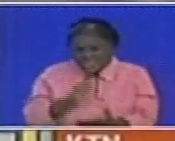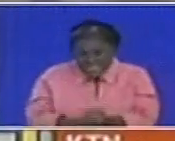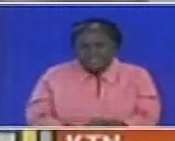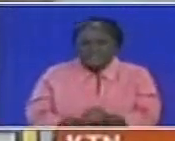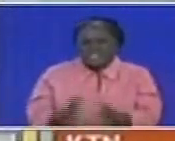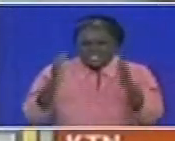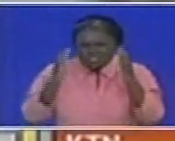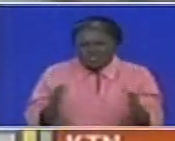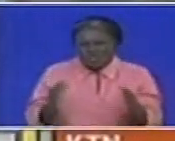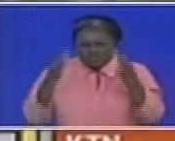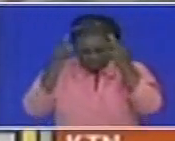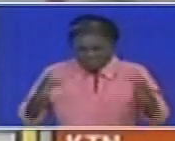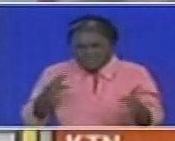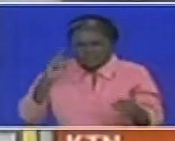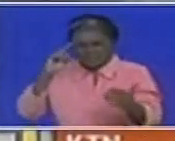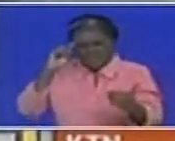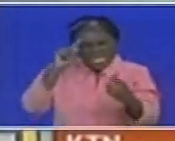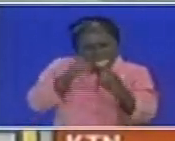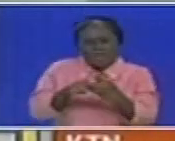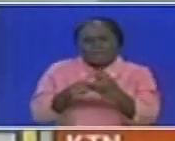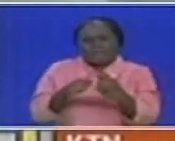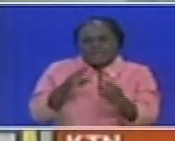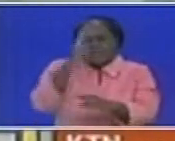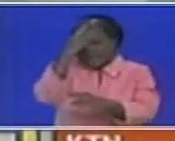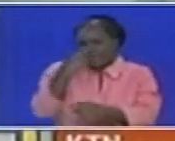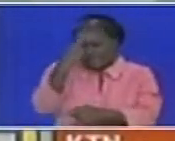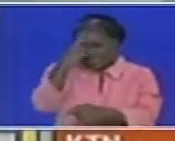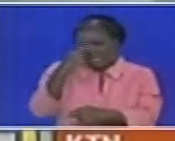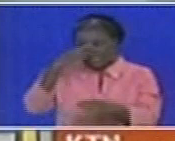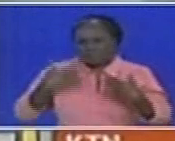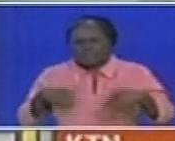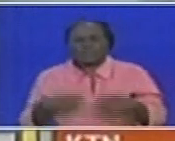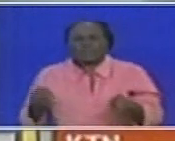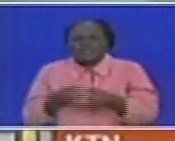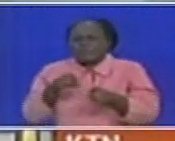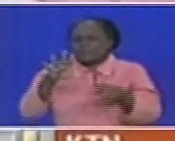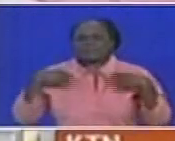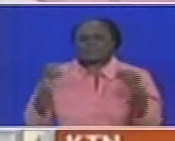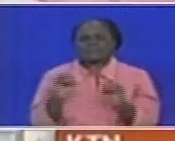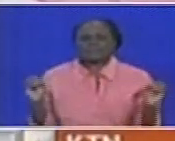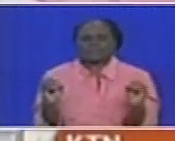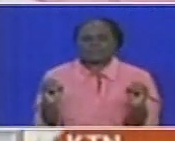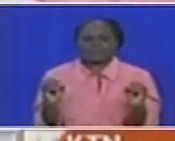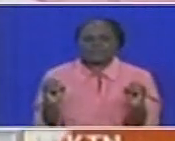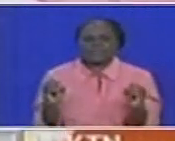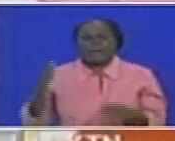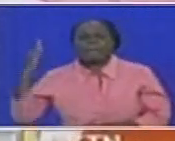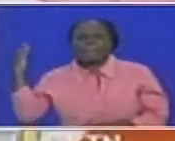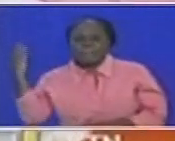dini wasiozingatia misingi mikali na baadhi ya maabadi yasiyoruhusu mafunzo hayo. Radical